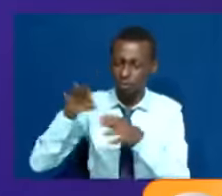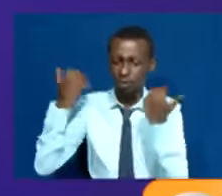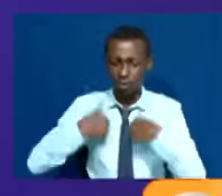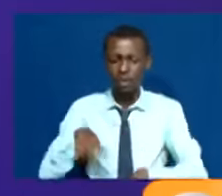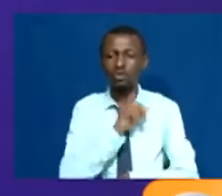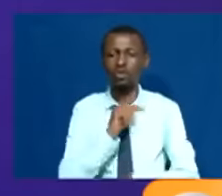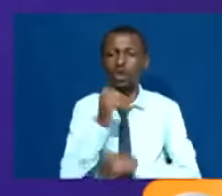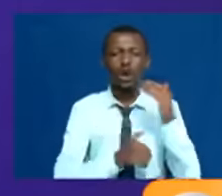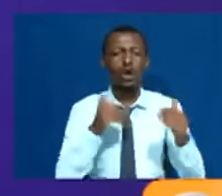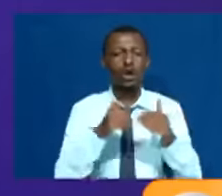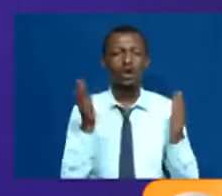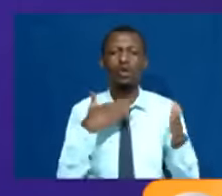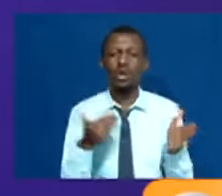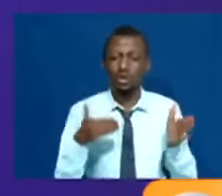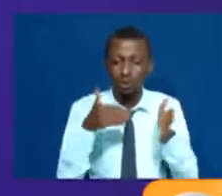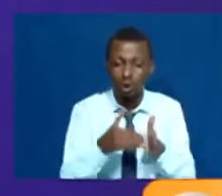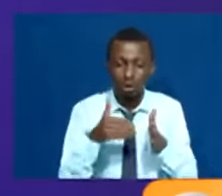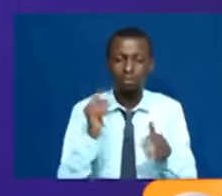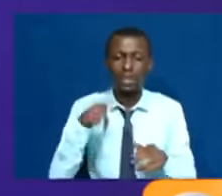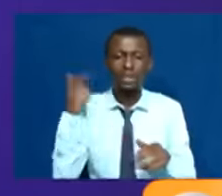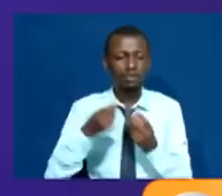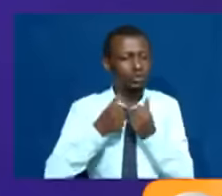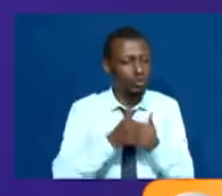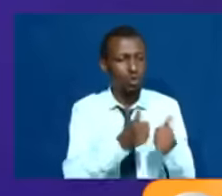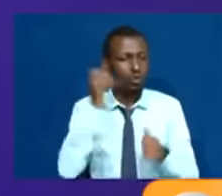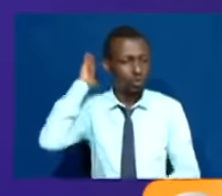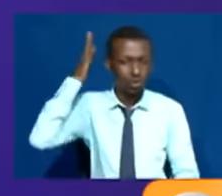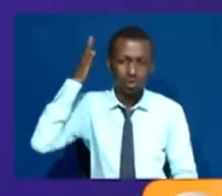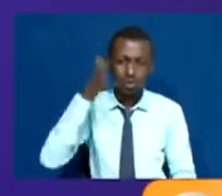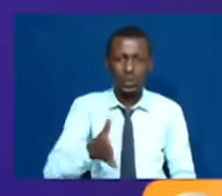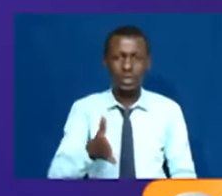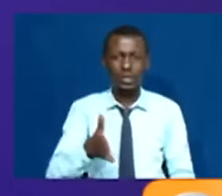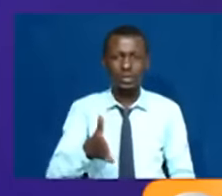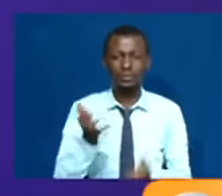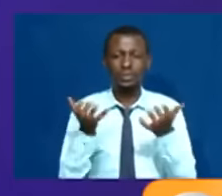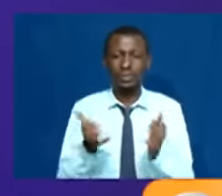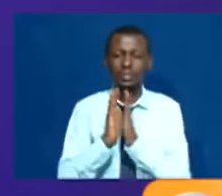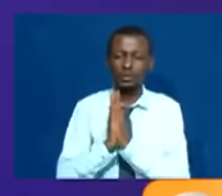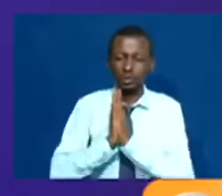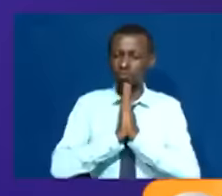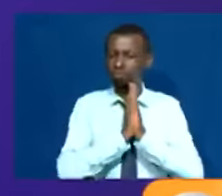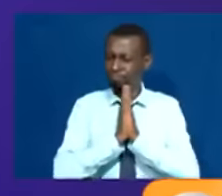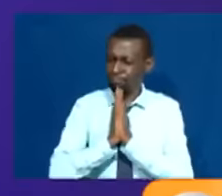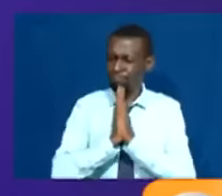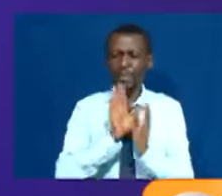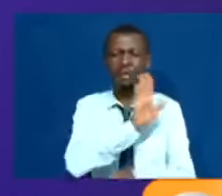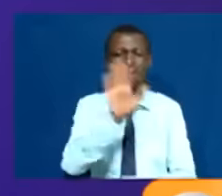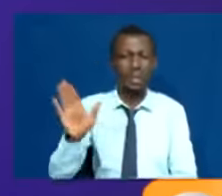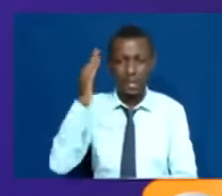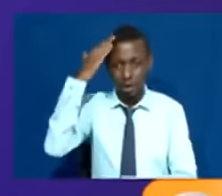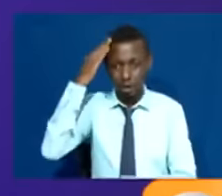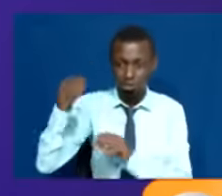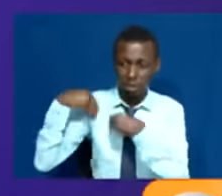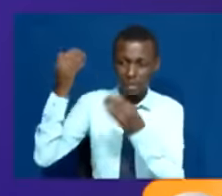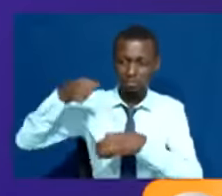wanataka kutuzuia, mimi nitapambana na wao. Mimi nahitaji tu maombi yenu. Kwa sababu si mnajua nilipatiwa